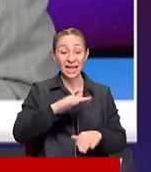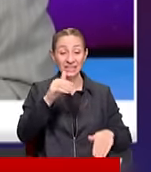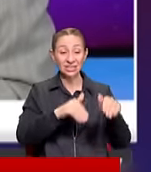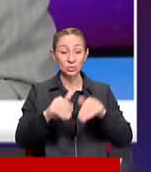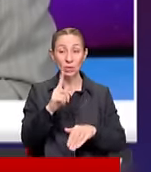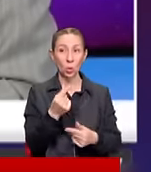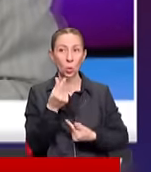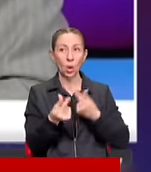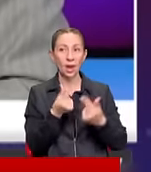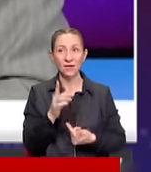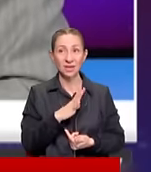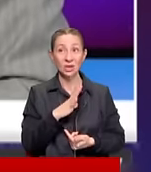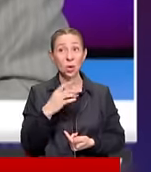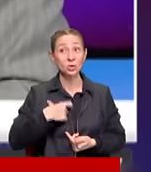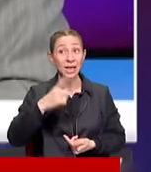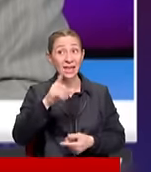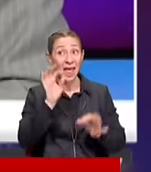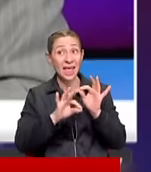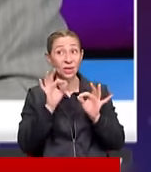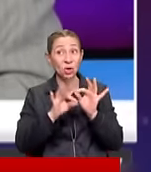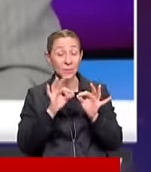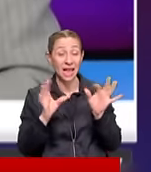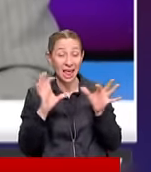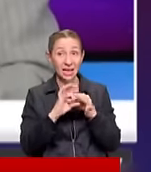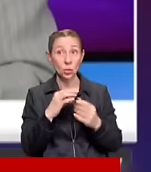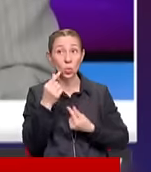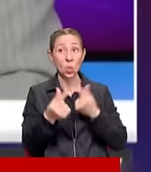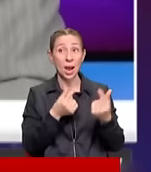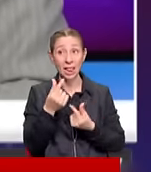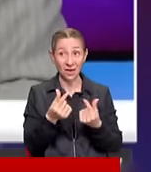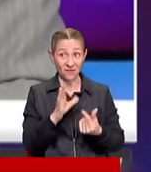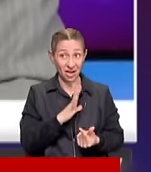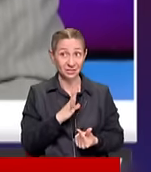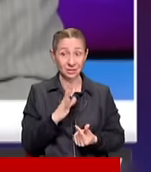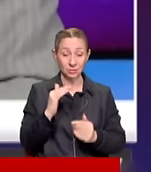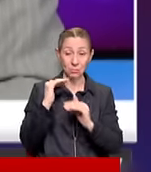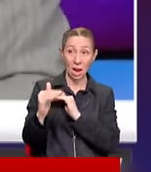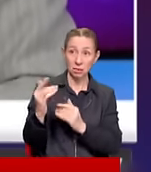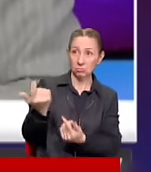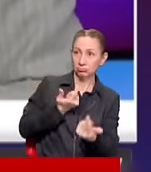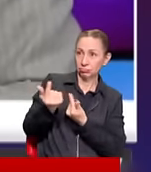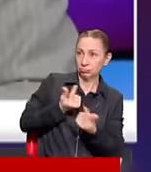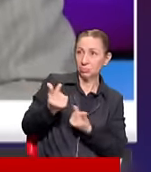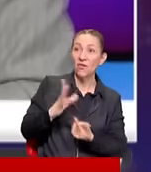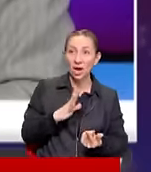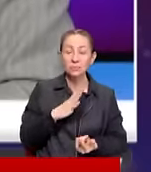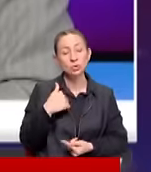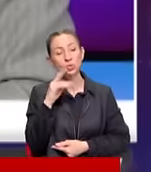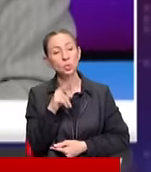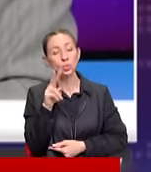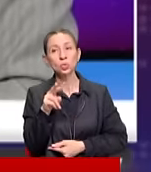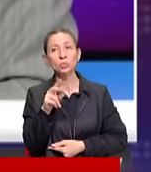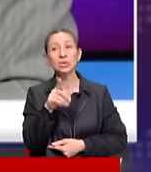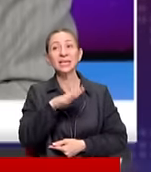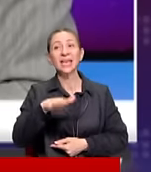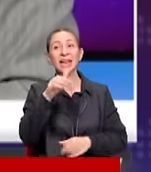bir uyarı vardı. Özellikle ekonomi bağlantılı uyarıları vardı. Bunu sahada görebiliyorduk. Bu uyarıyı